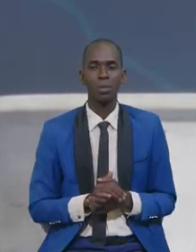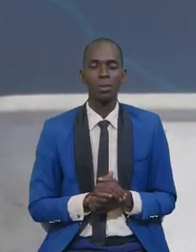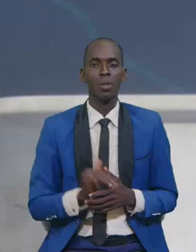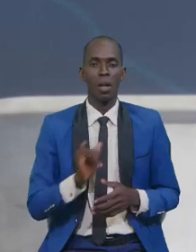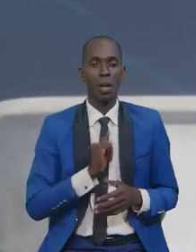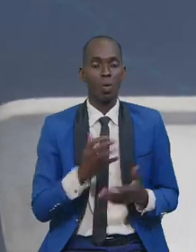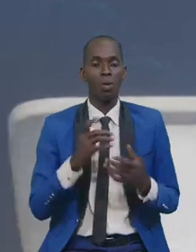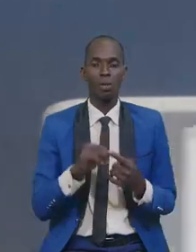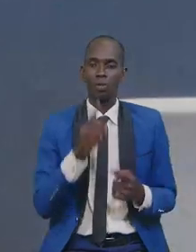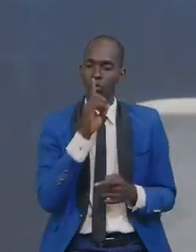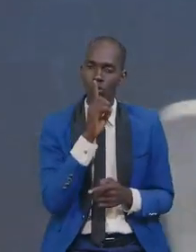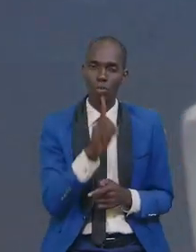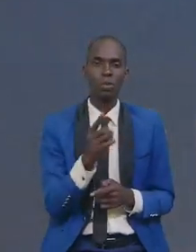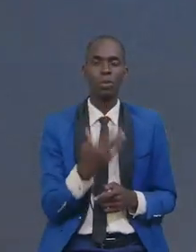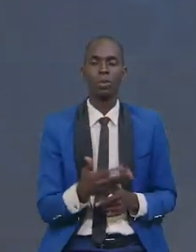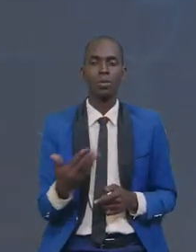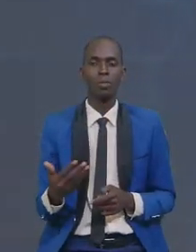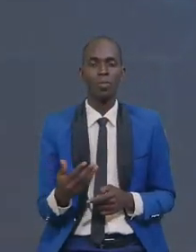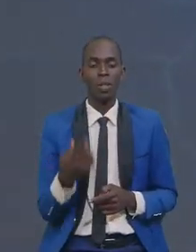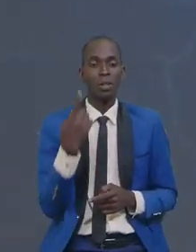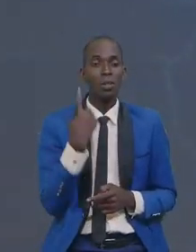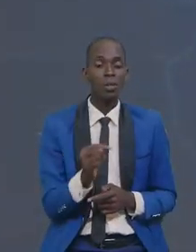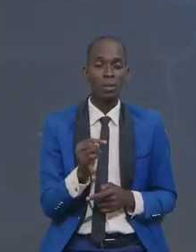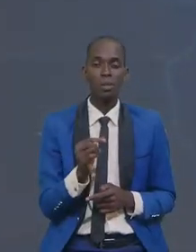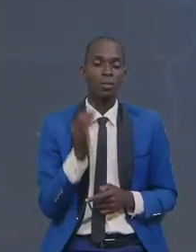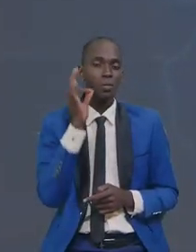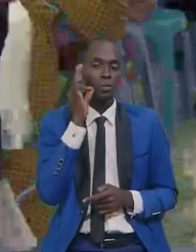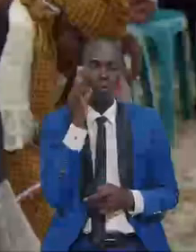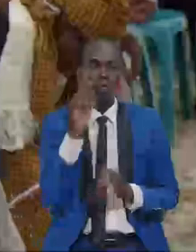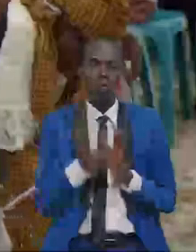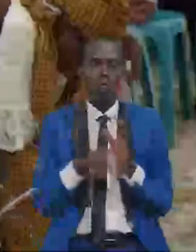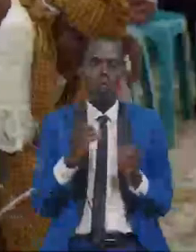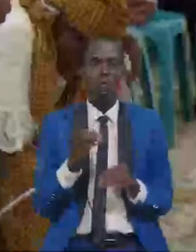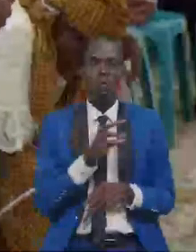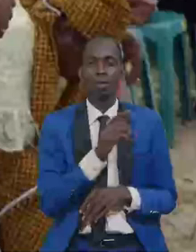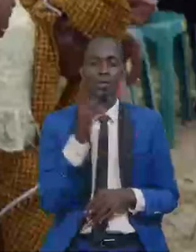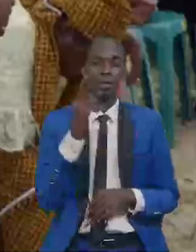je veux la vraie expérience, la vertu du Seigneur